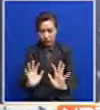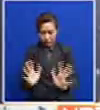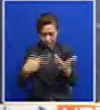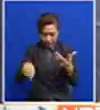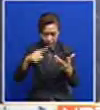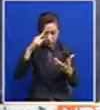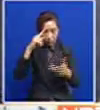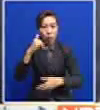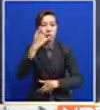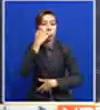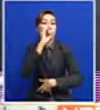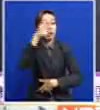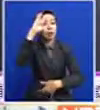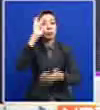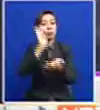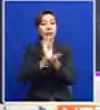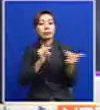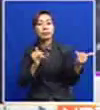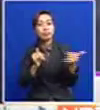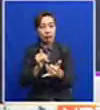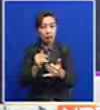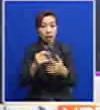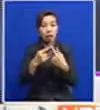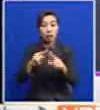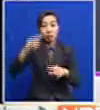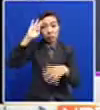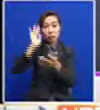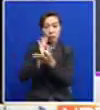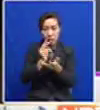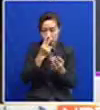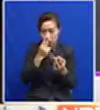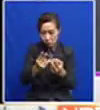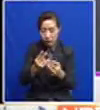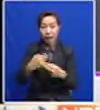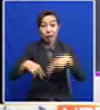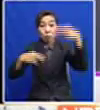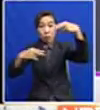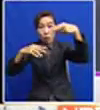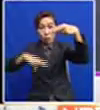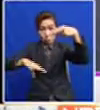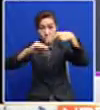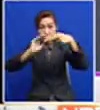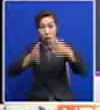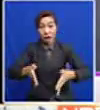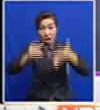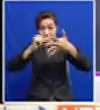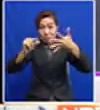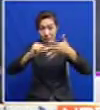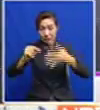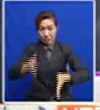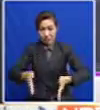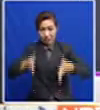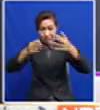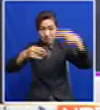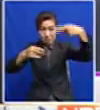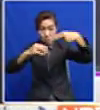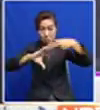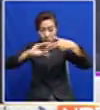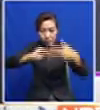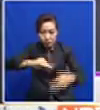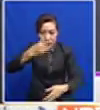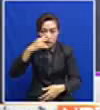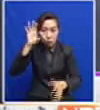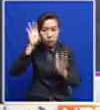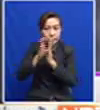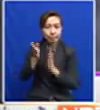ก็เลยโทรไปแจ้งตำรวจหลังตำรวจมาตรวจสอบค่ะมีภาพจากกล้องวงจรปิดของอพาร์ตเมนต์นะคะก็เห็นชายคนร้ายคนนี้ล่ะ